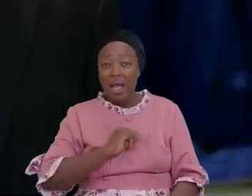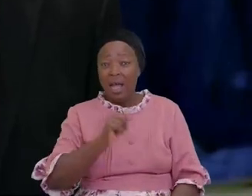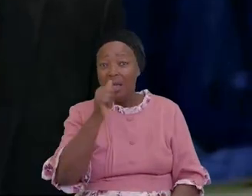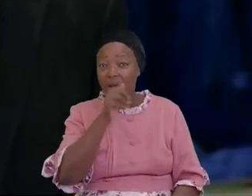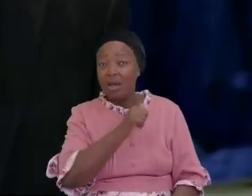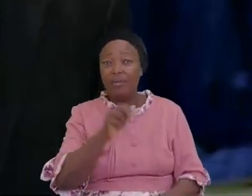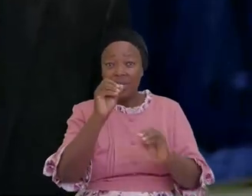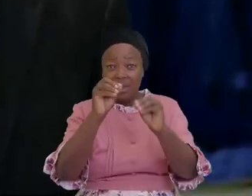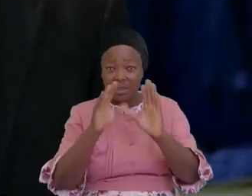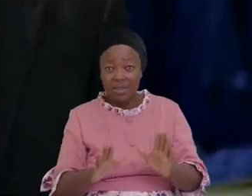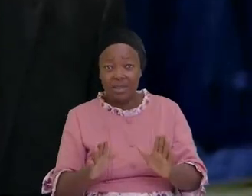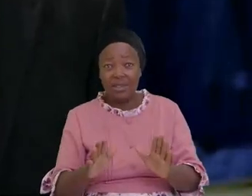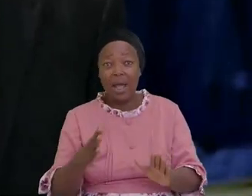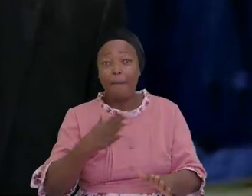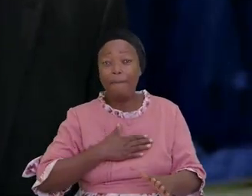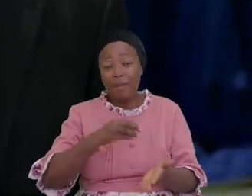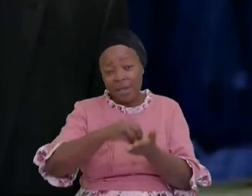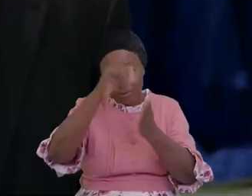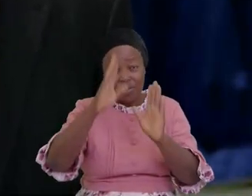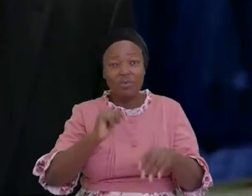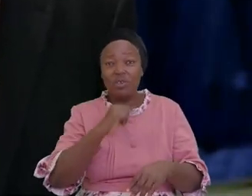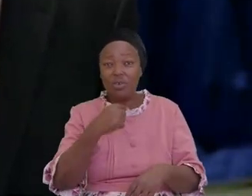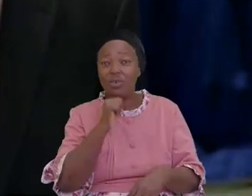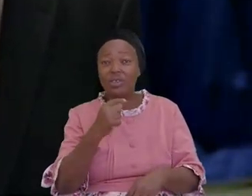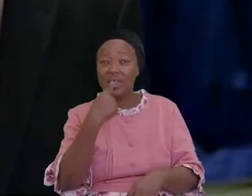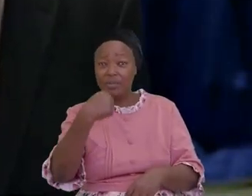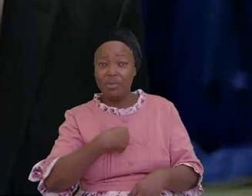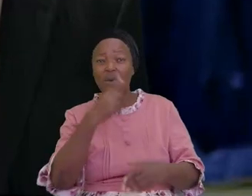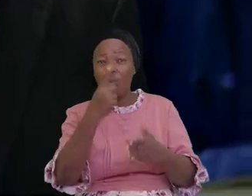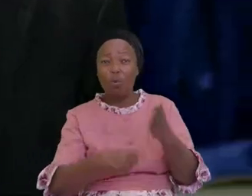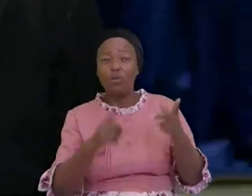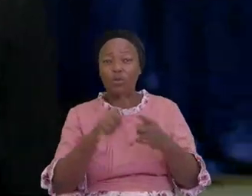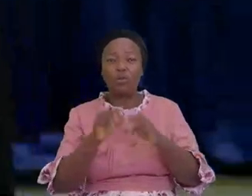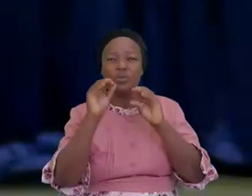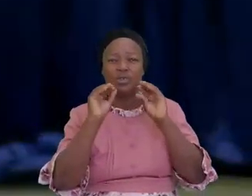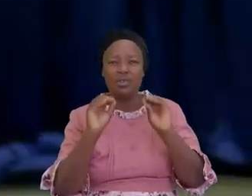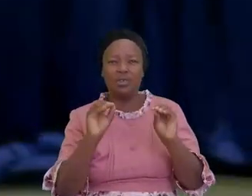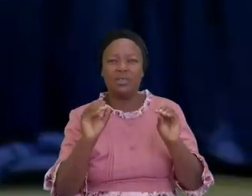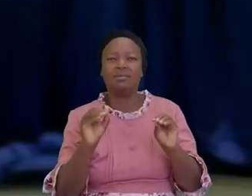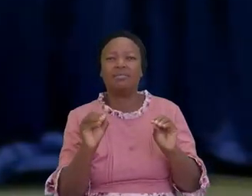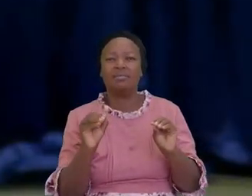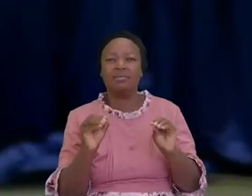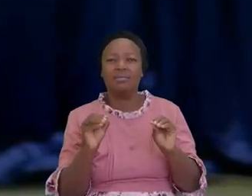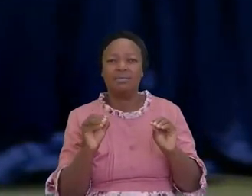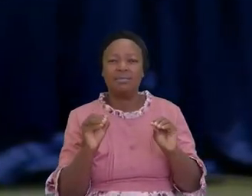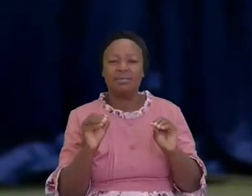je suis un enseignant. Mes élèves ne me disent pas ce que je dois enseigner.